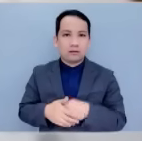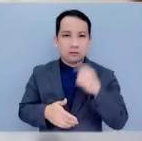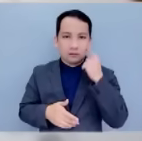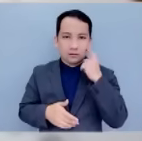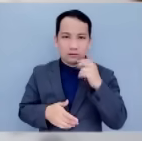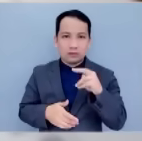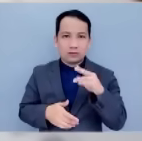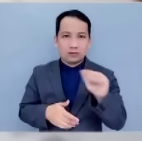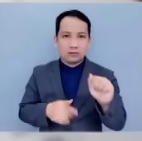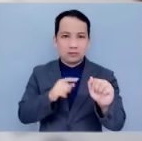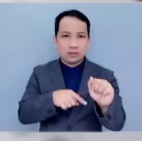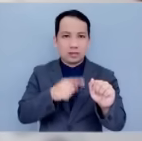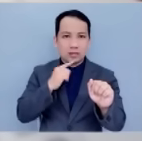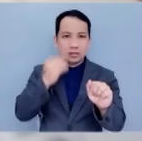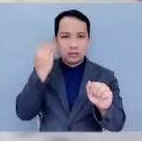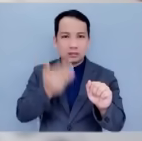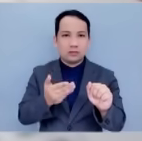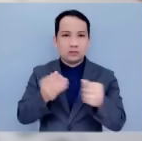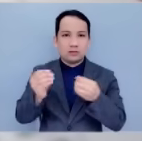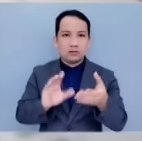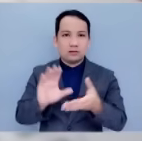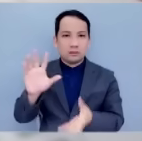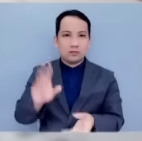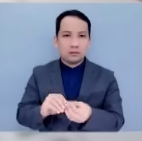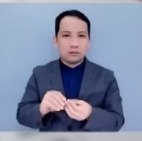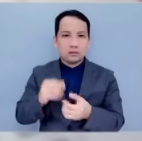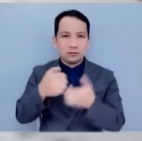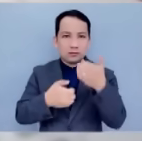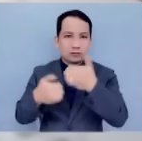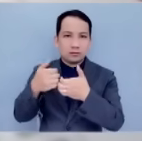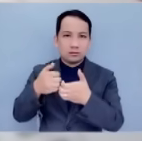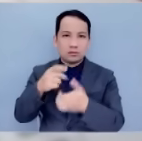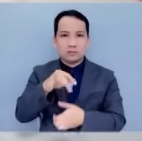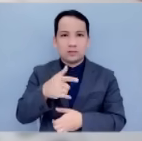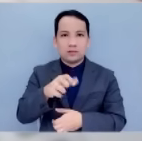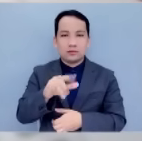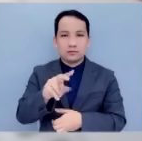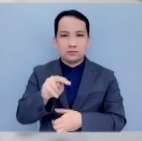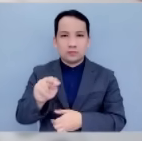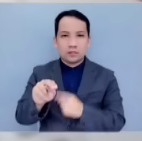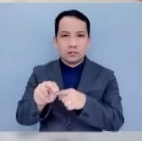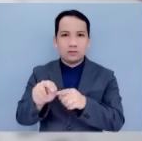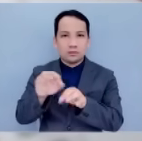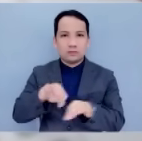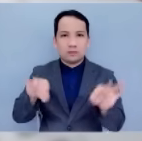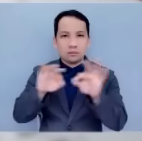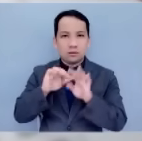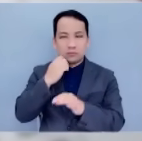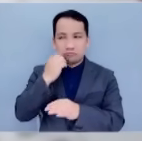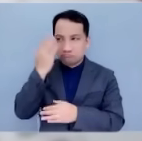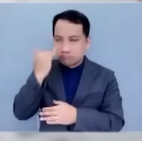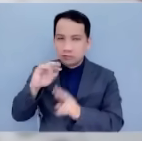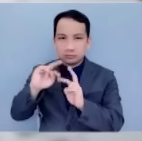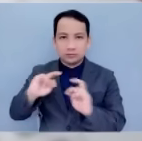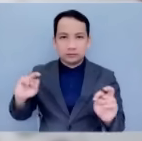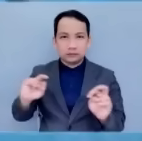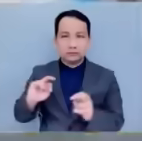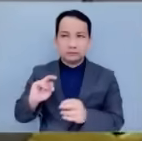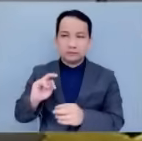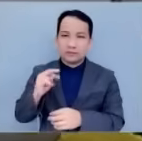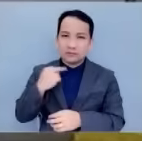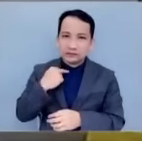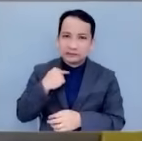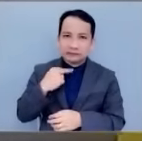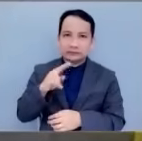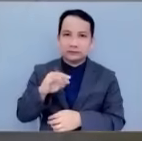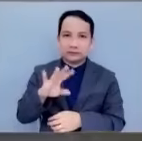Assistant Administrator for Operations Engineer Lemuel Pagayunan tungkol sa irregularidad sa pagbebenta ng buffer stock ng NFA.